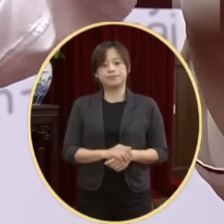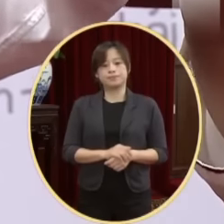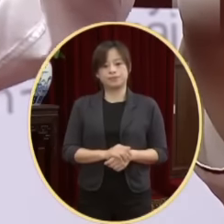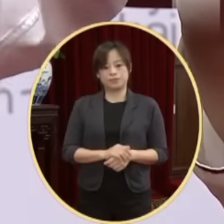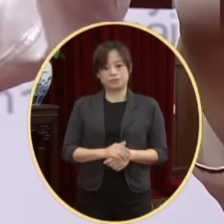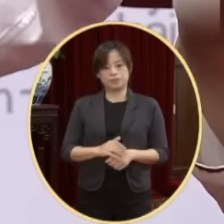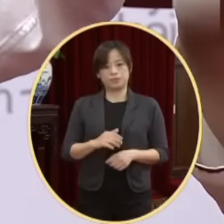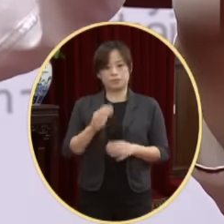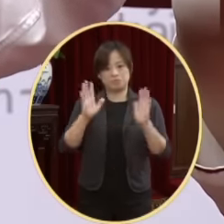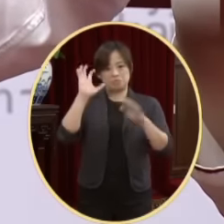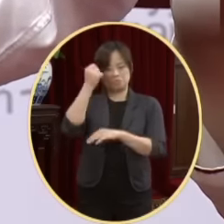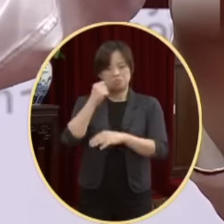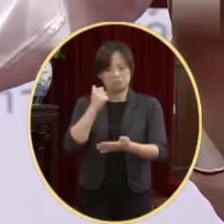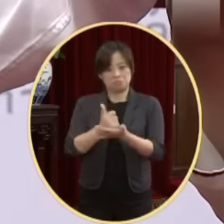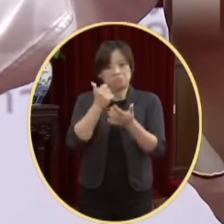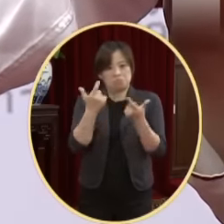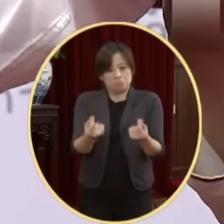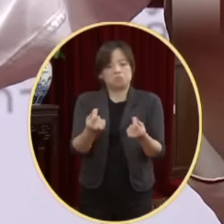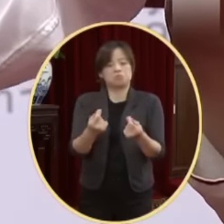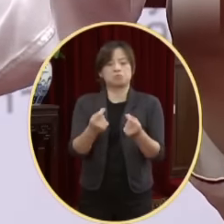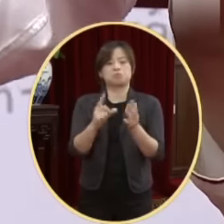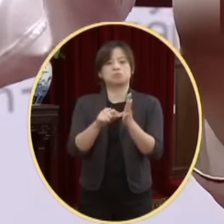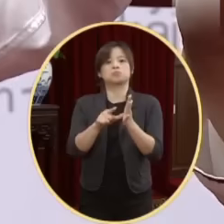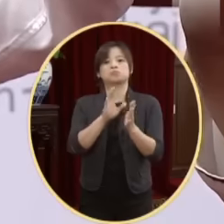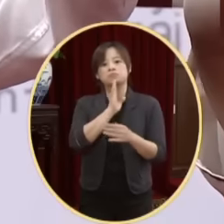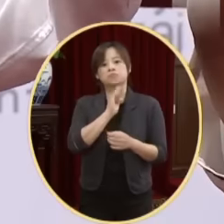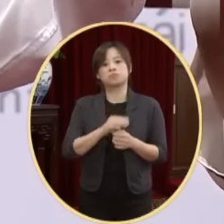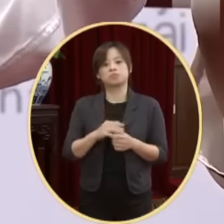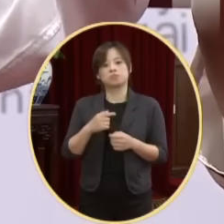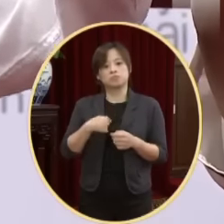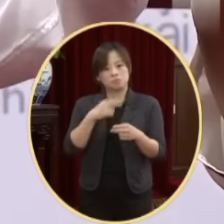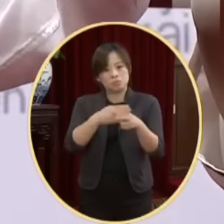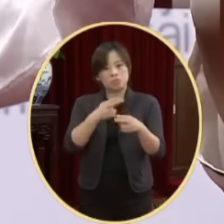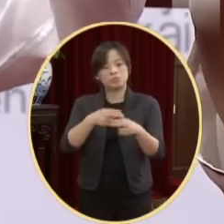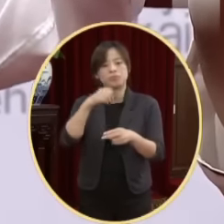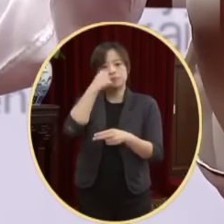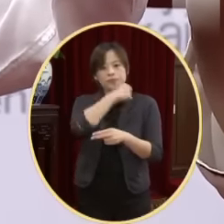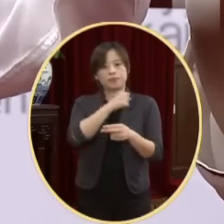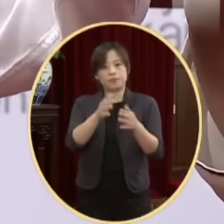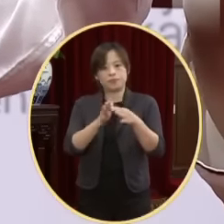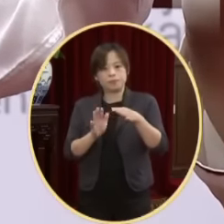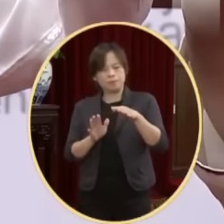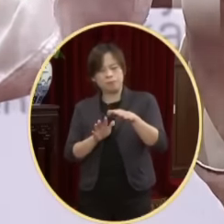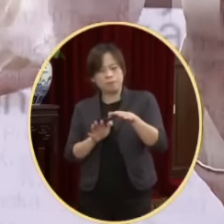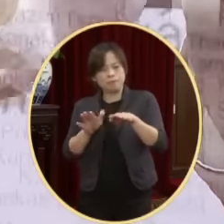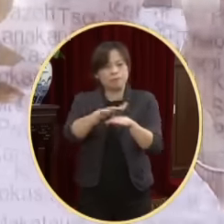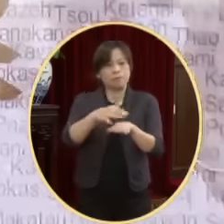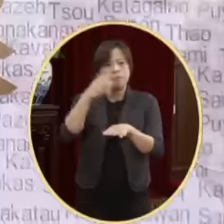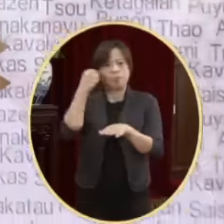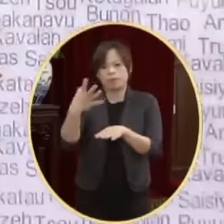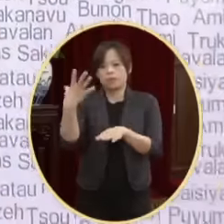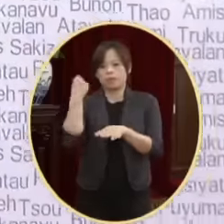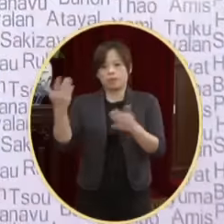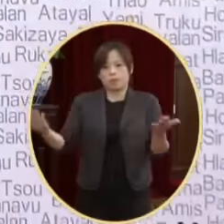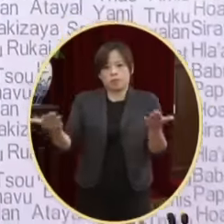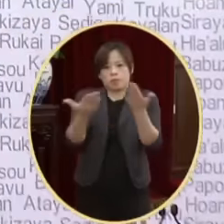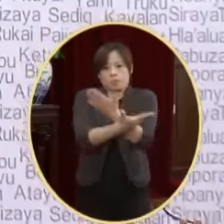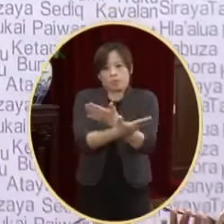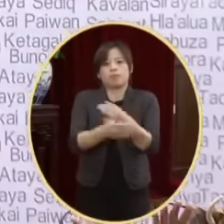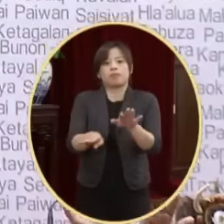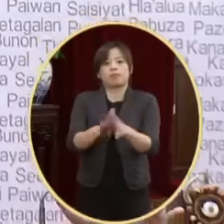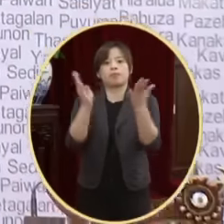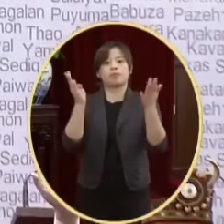实现正义的时刻，我相信台湾要进入到新旧交换的一个季